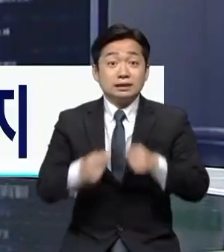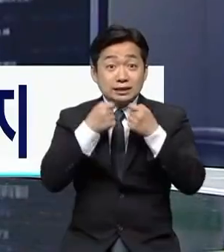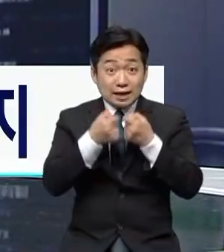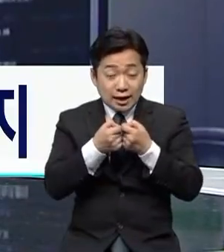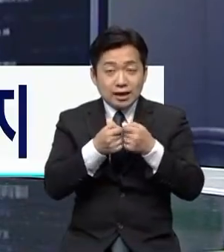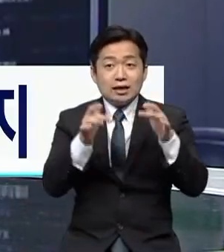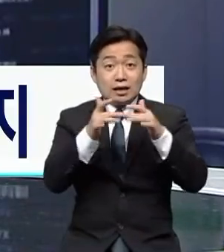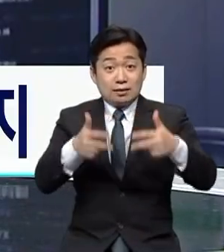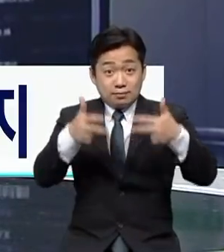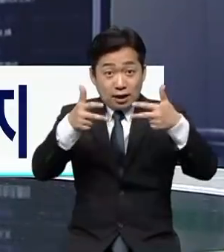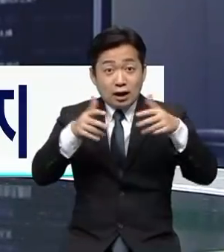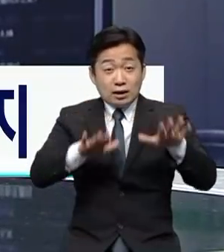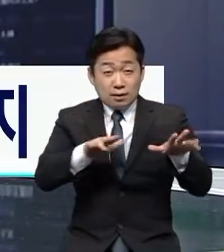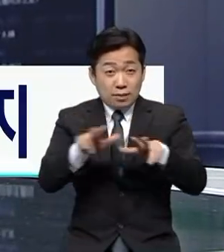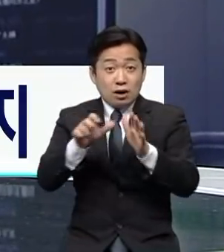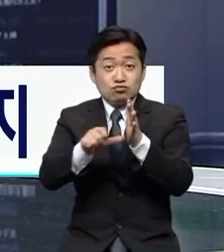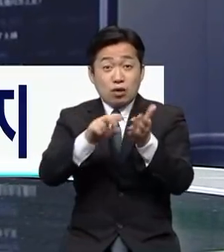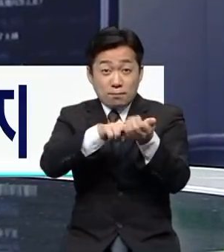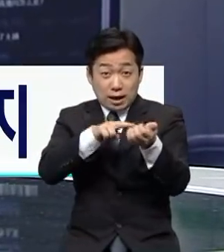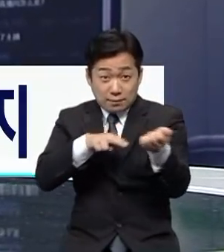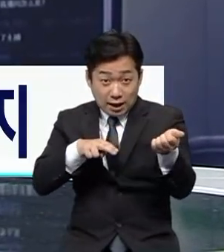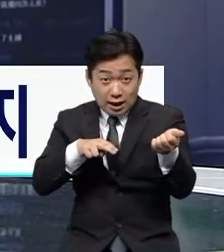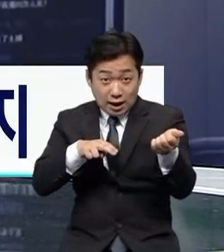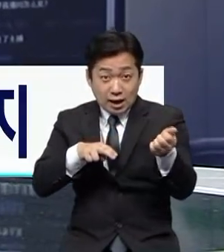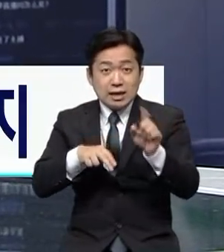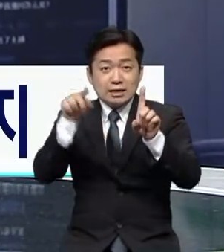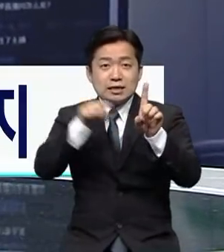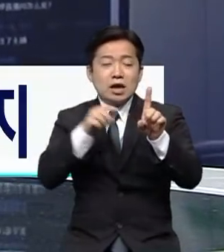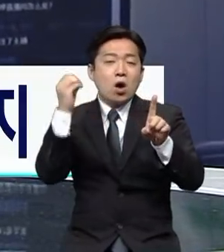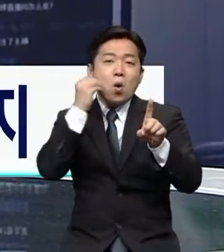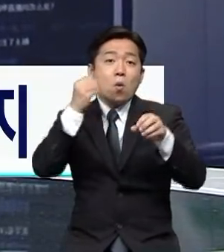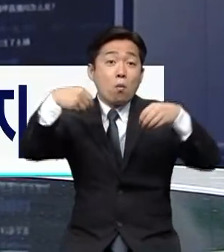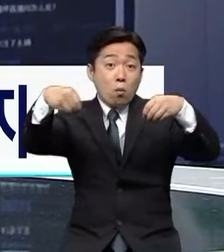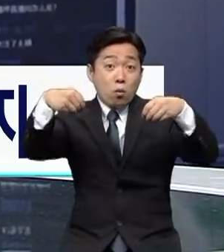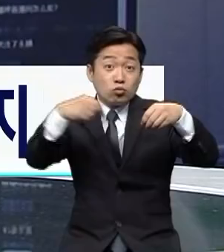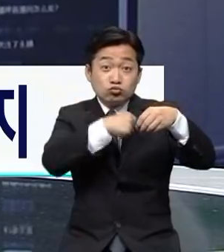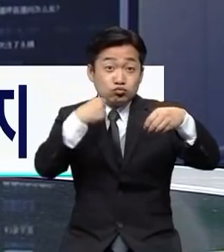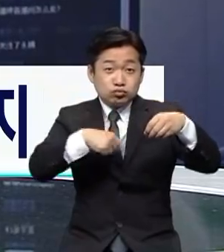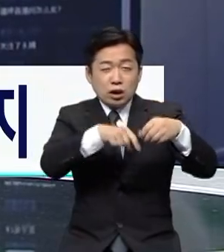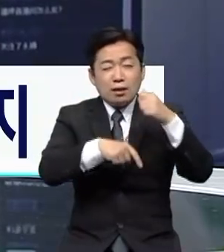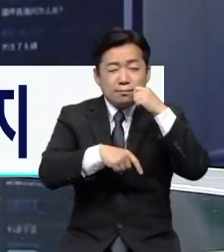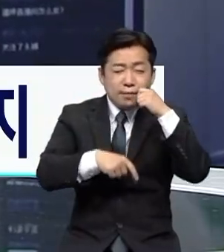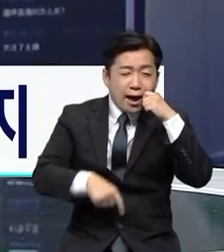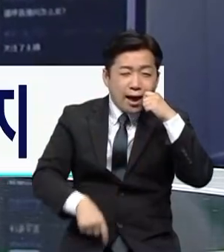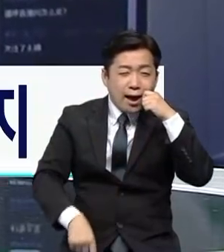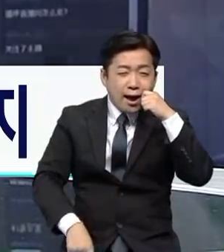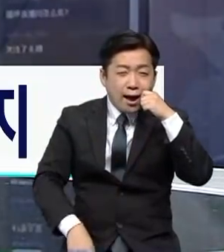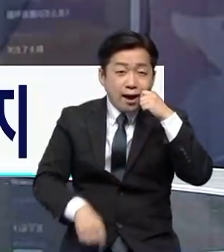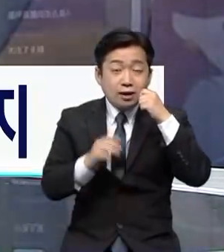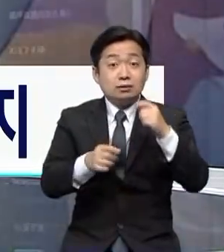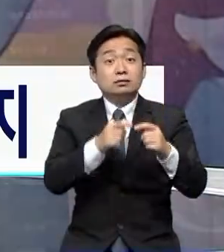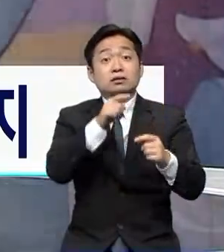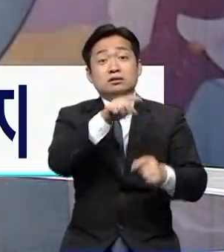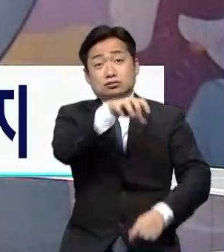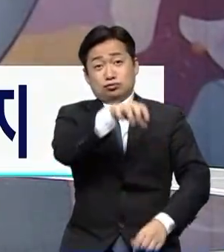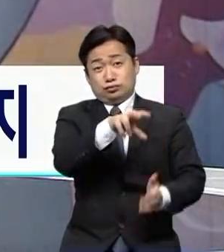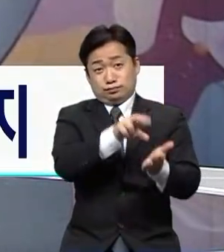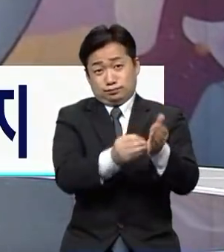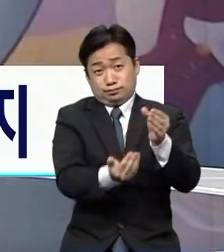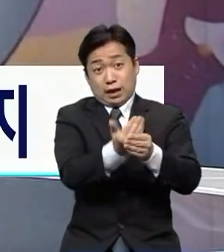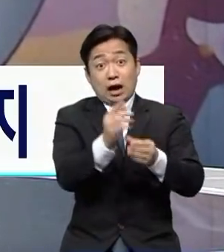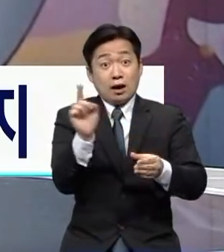개인이 온라인 생방송으로 물건을 파는 라이브 커머스, 일명 1인 홈쇼핑이 중국에서도 인기를 끌고 있습니다. 그런데